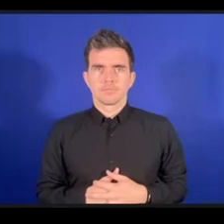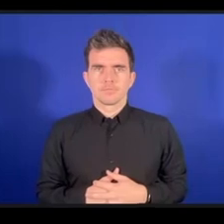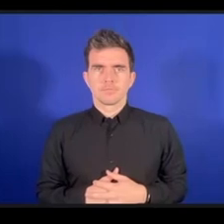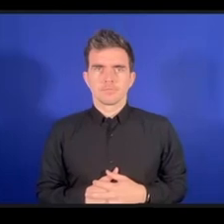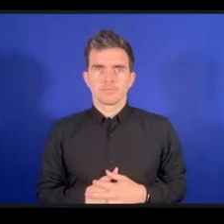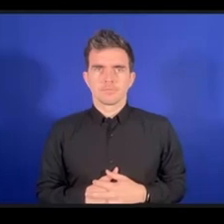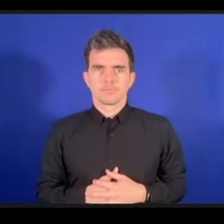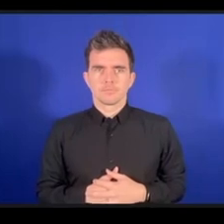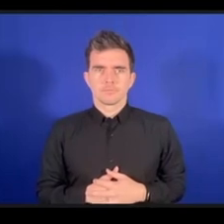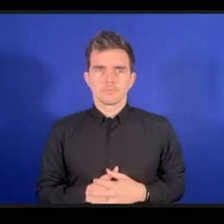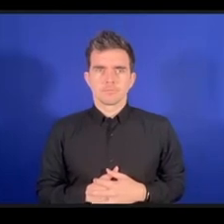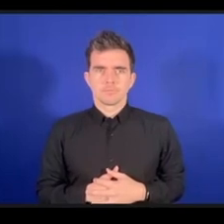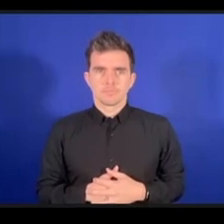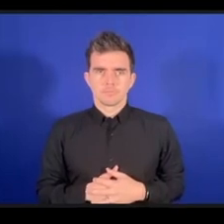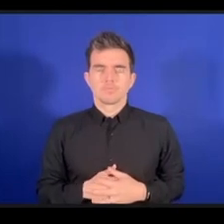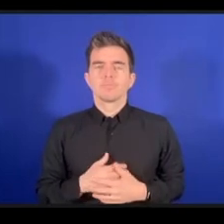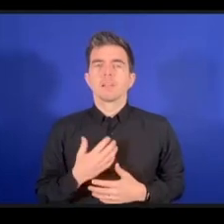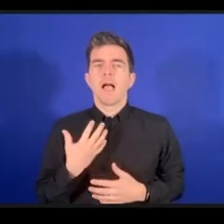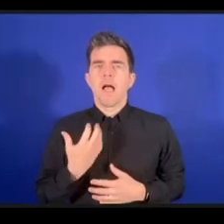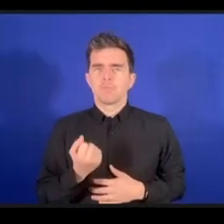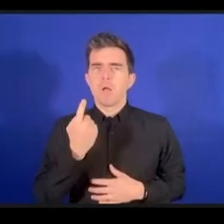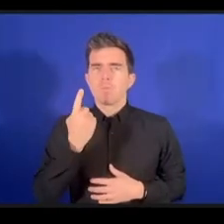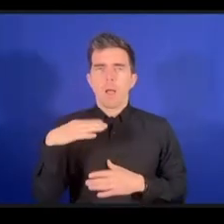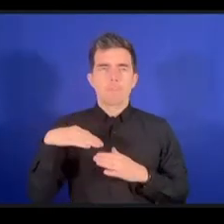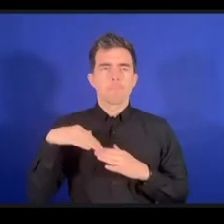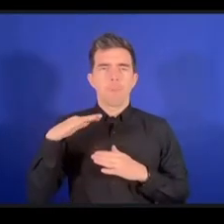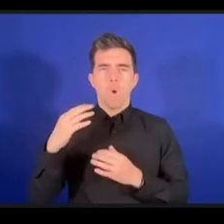还有一个线上的在嘉宾在举手。